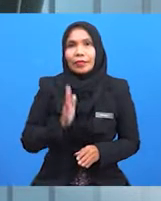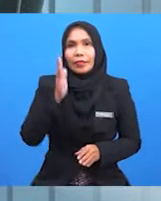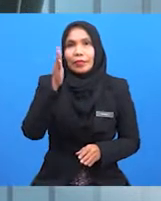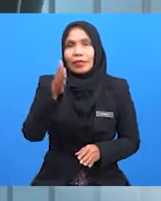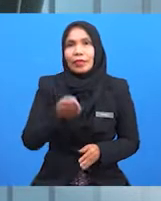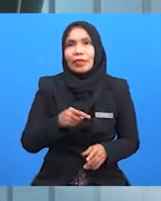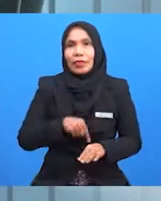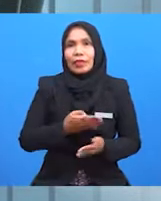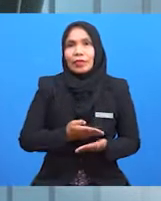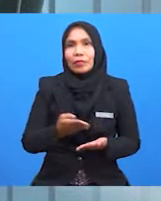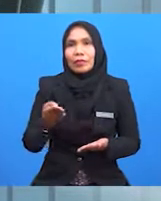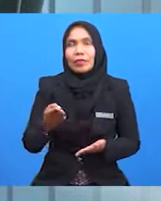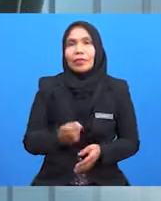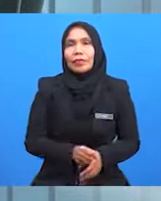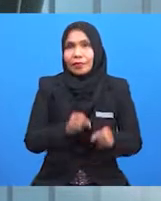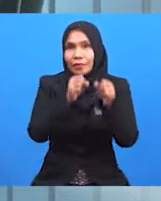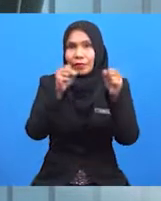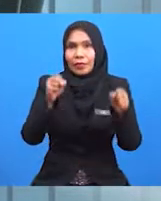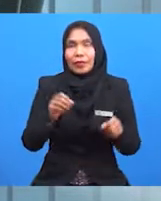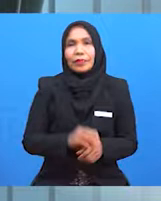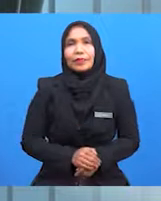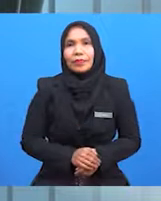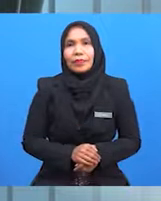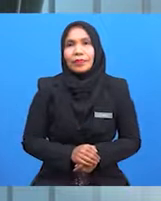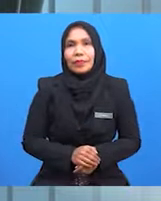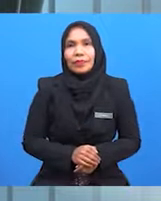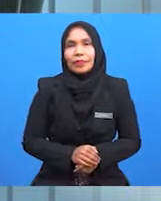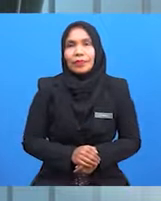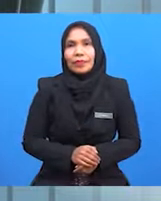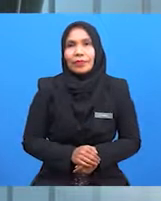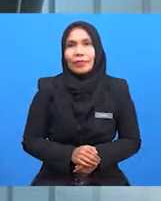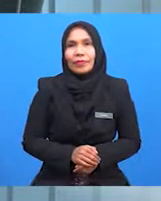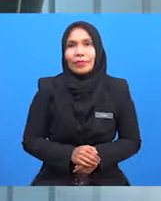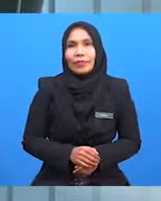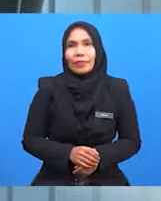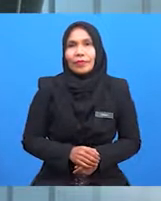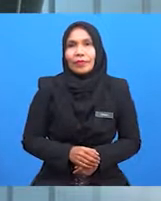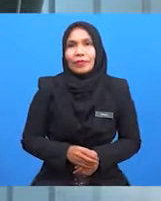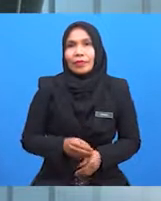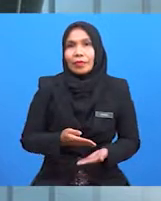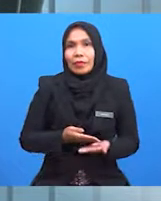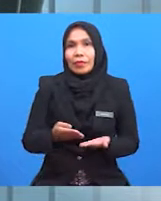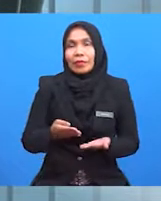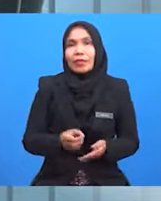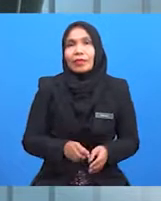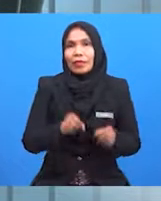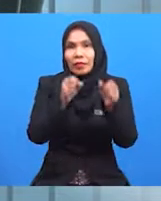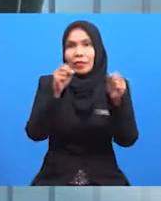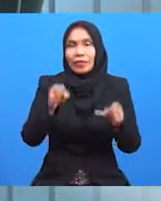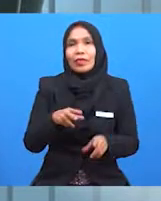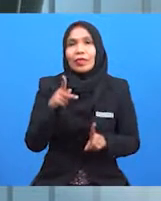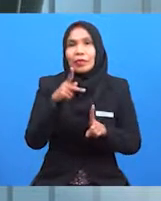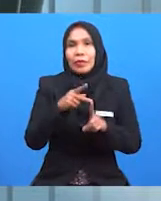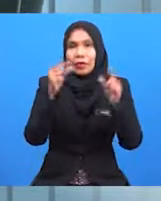email masing-masing. Sila cetak dan serah sijil kepada guru mata pelajaran